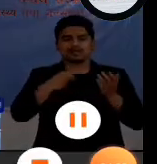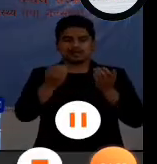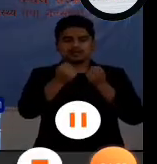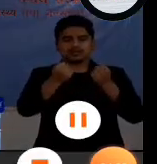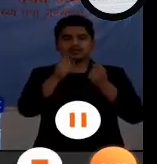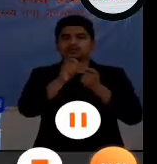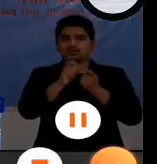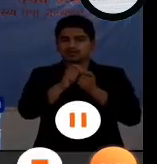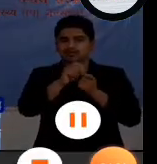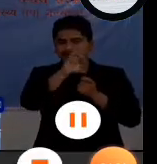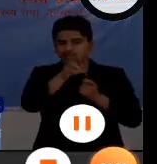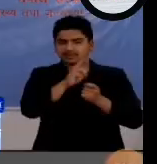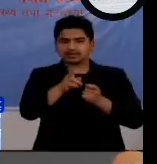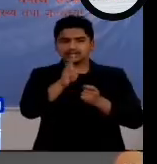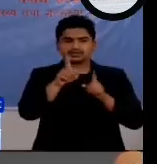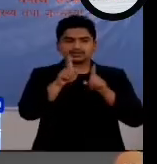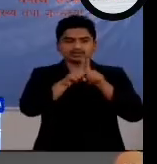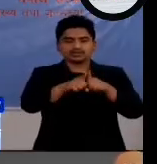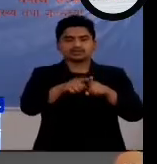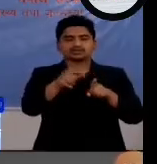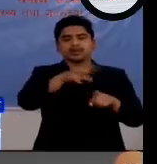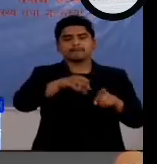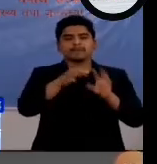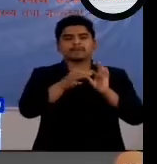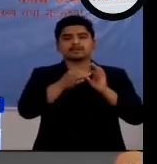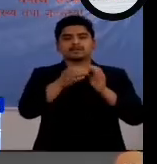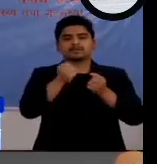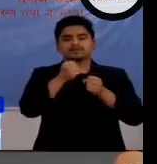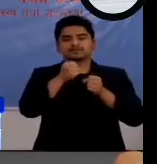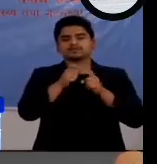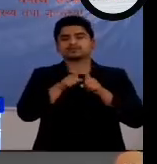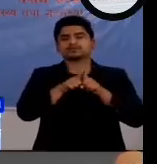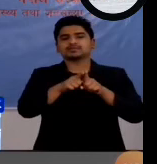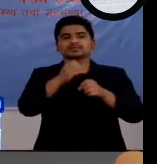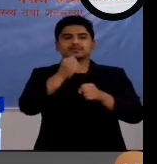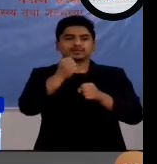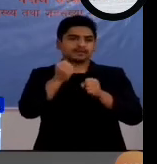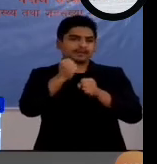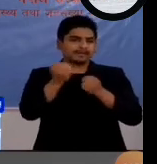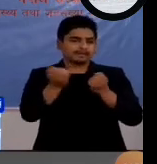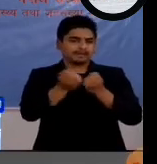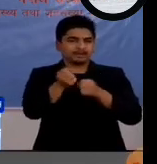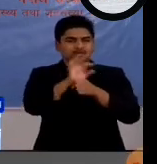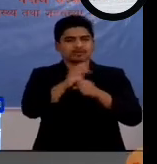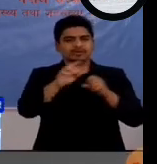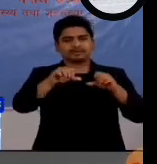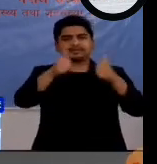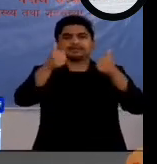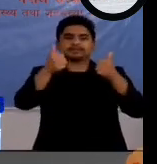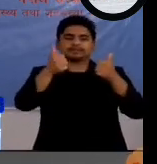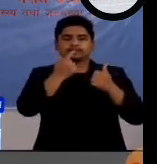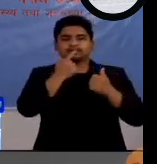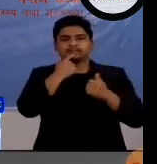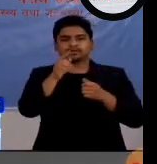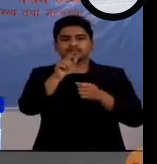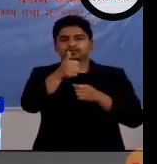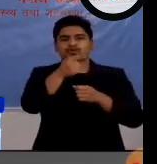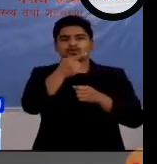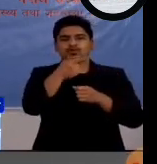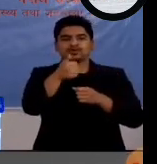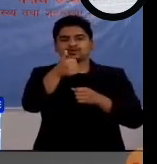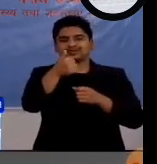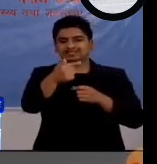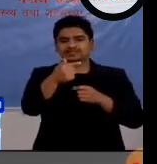पक्षलाई मजबुत गराउने, त्यसैगरी सबै मिलेर सहकार्य गरेर यो कोभिडको महामारी जित्ने भनेर 6 वटा रणनीति लिएका